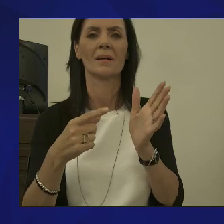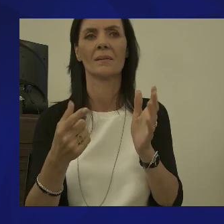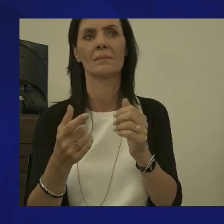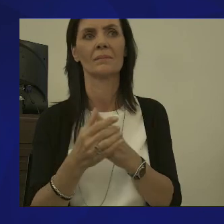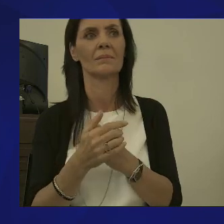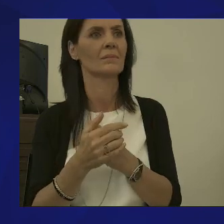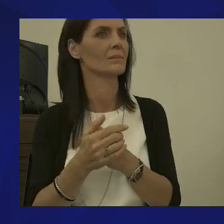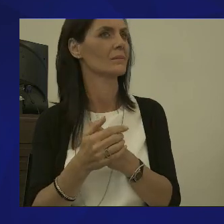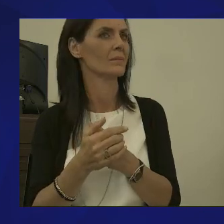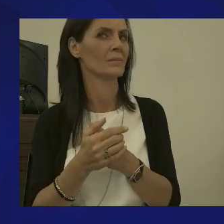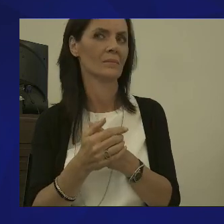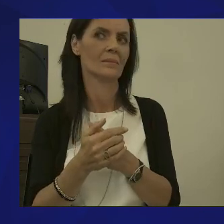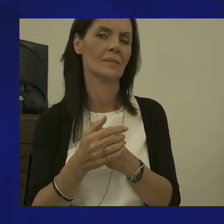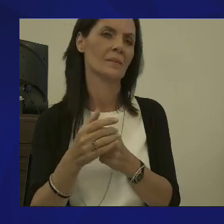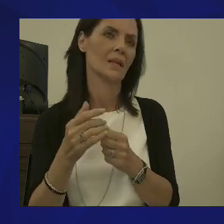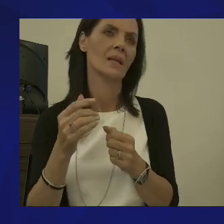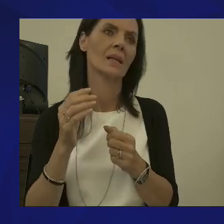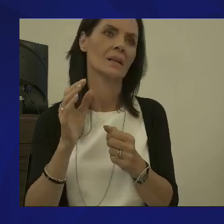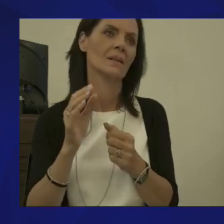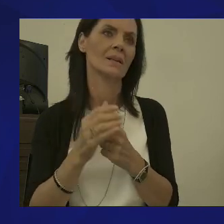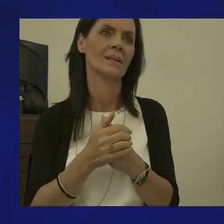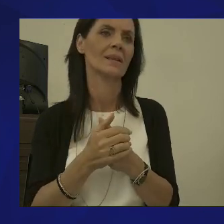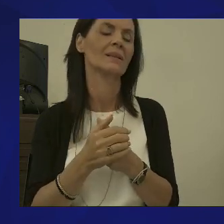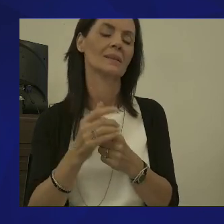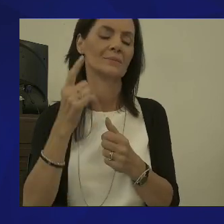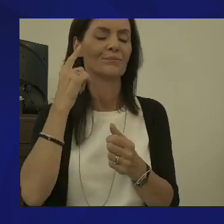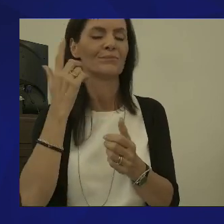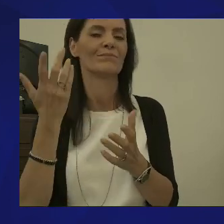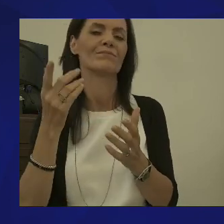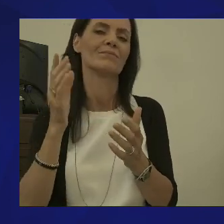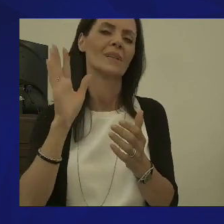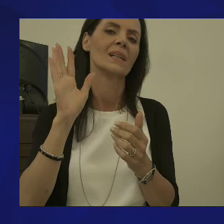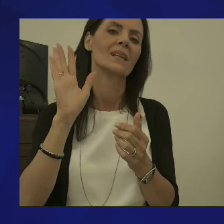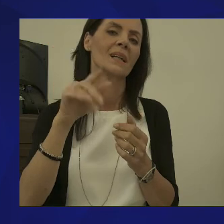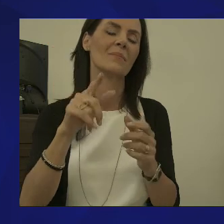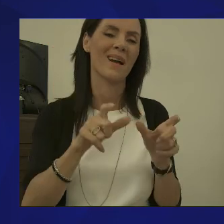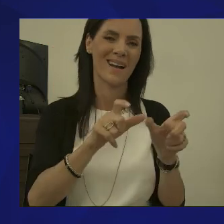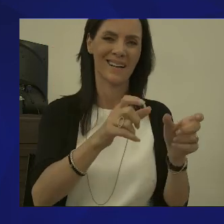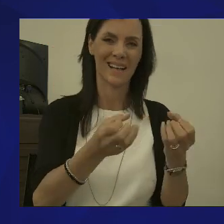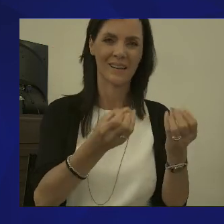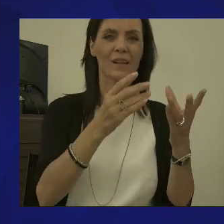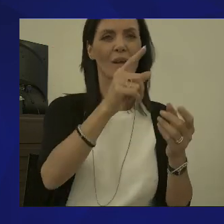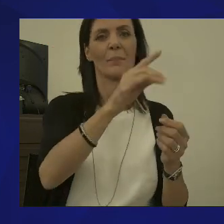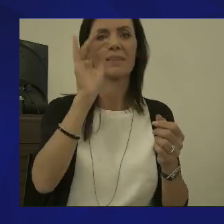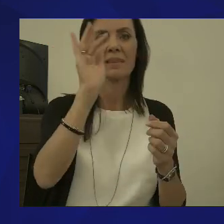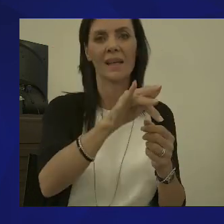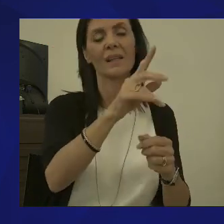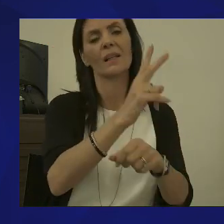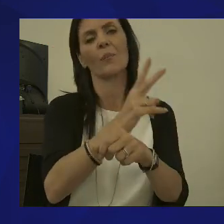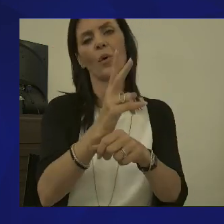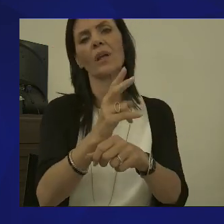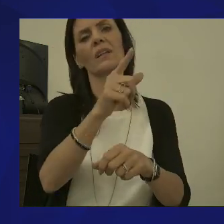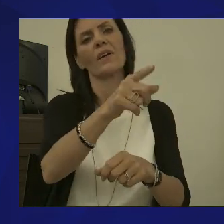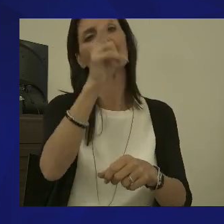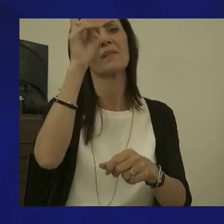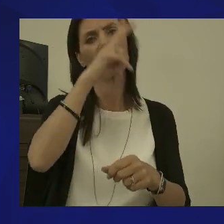אני הייתי מספיק הגונה, יש בינינו חילוקי דעות עם הגנת הטבע. אני מתנגדת קטגורית גם לפרויקט, אבל